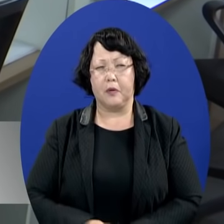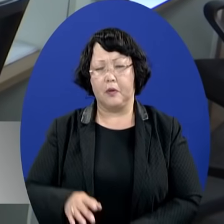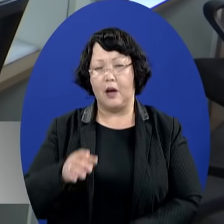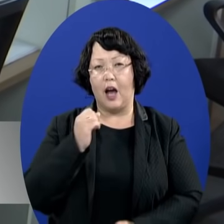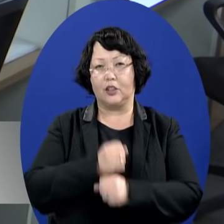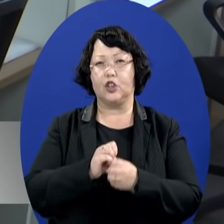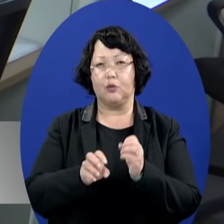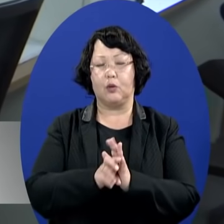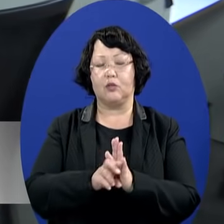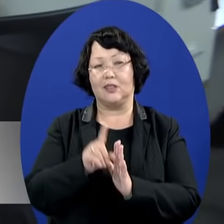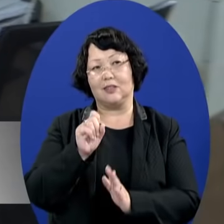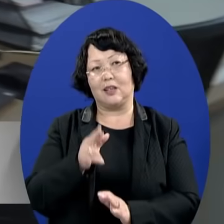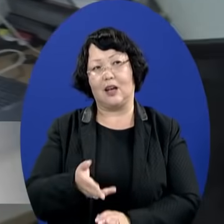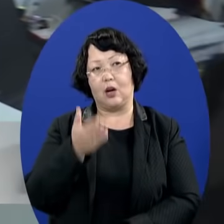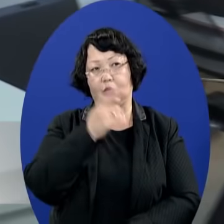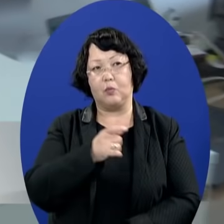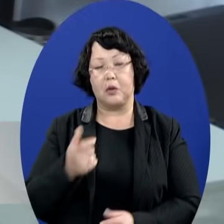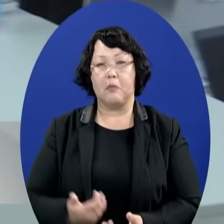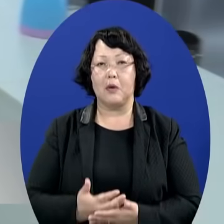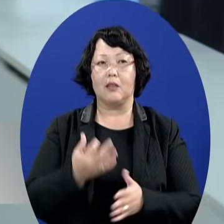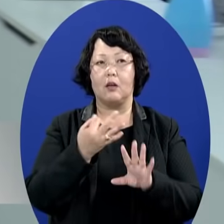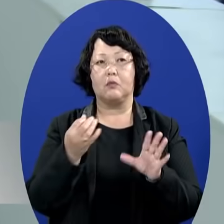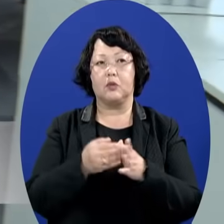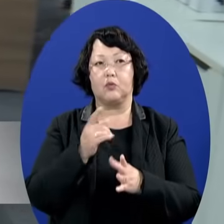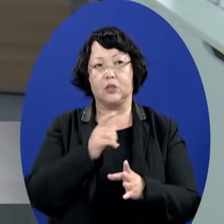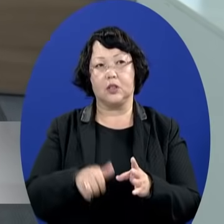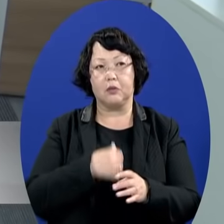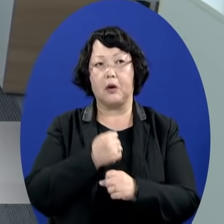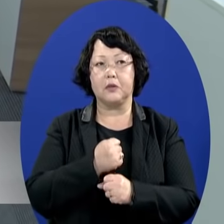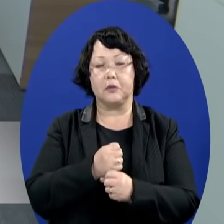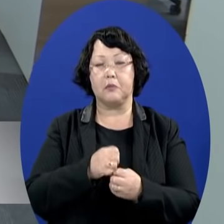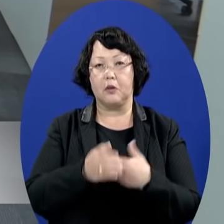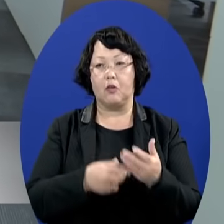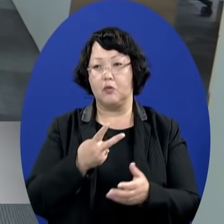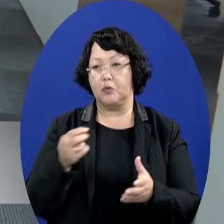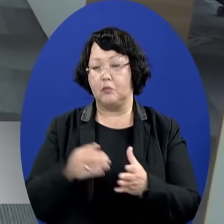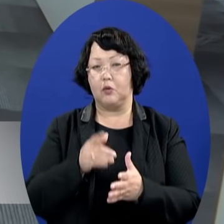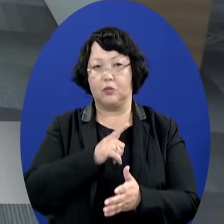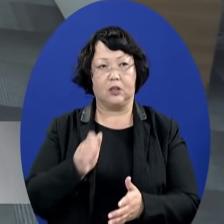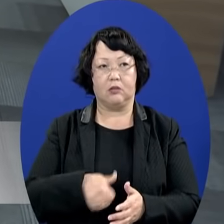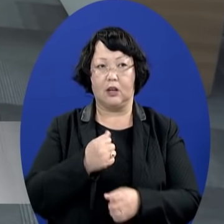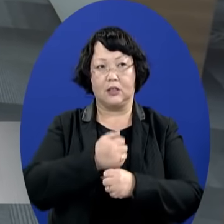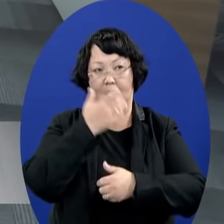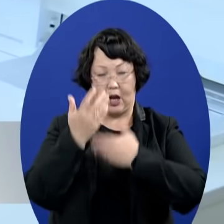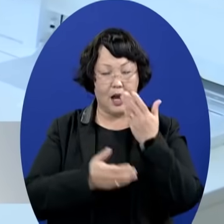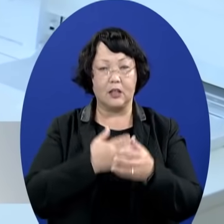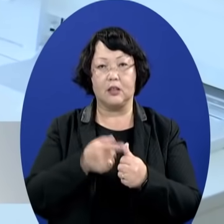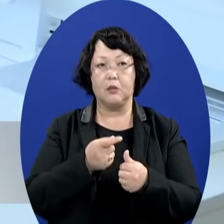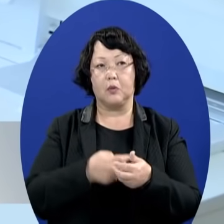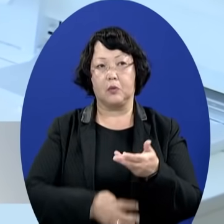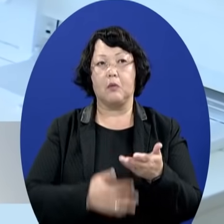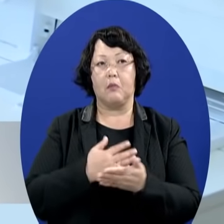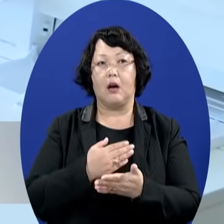1 сая гаруй хүн амтай, үүнээс 800 мянган хүн идэвхтэй ажил хөдөлмөр эрхэлдэг байна. Харин 200 мянган гаруй хүн идэвхтэй ажил хайгчийн бүртгэлтэй байгаа юм